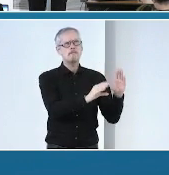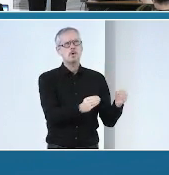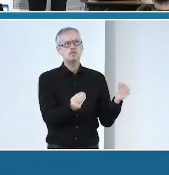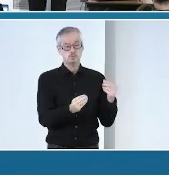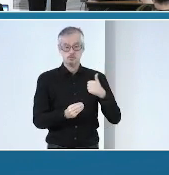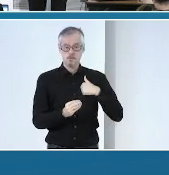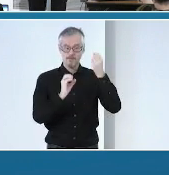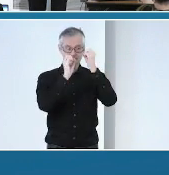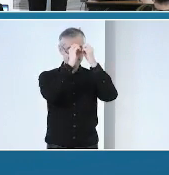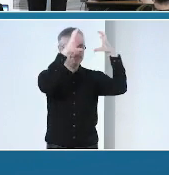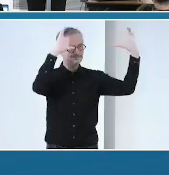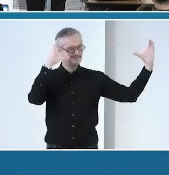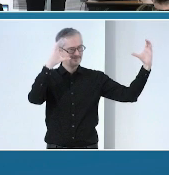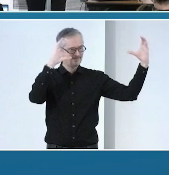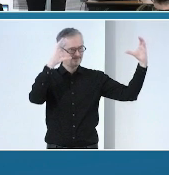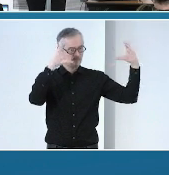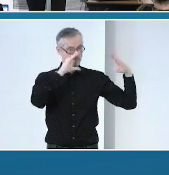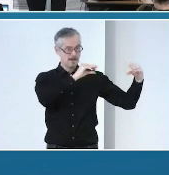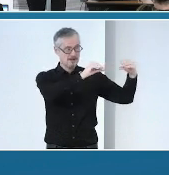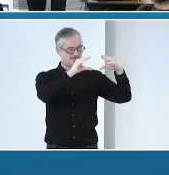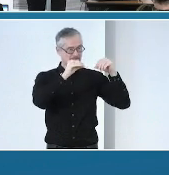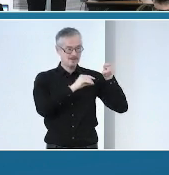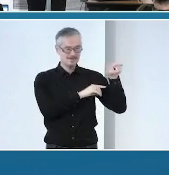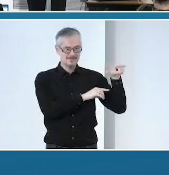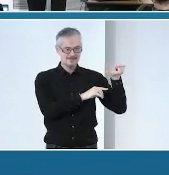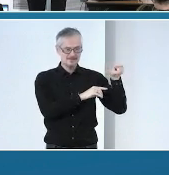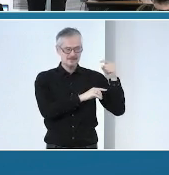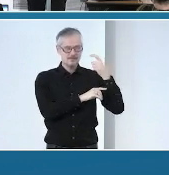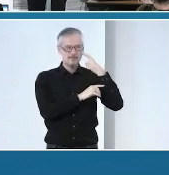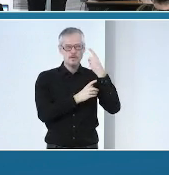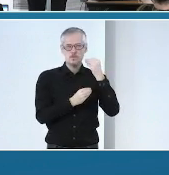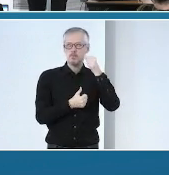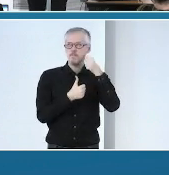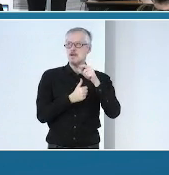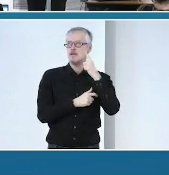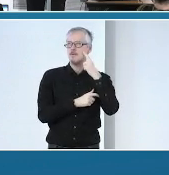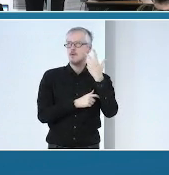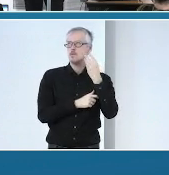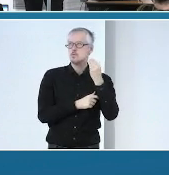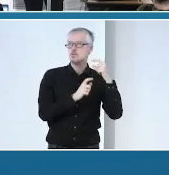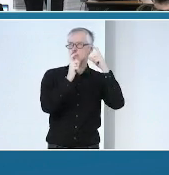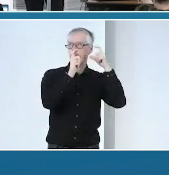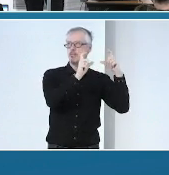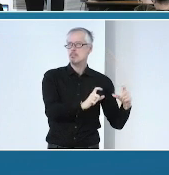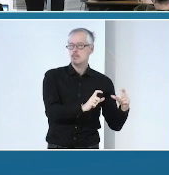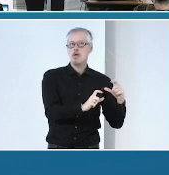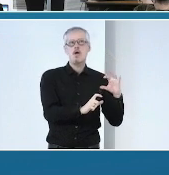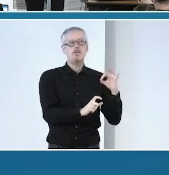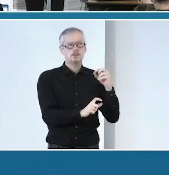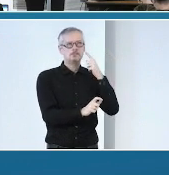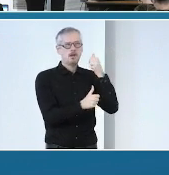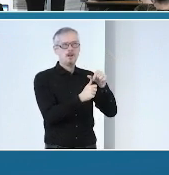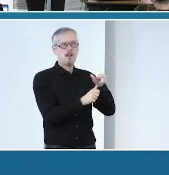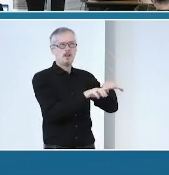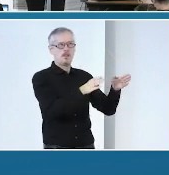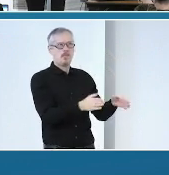je me représente mon appartement, ma clé, où elle est, voilà. Et tout ça, l'information vestibulaire, dans